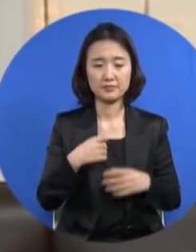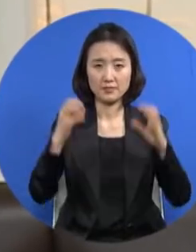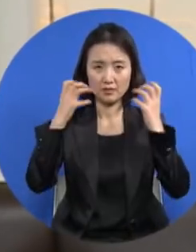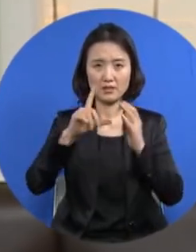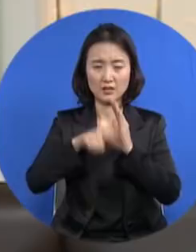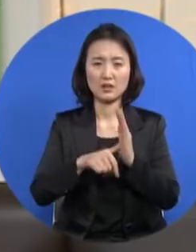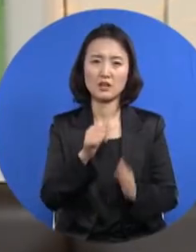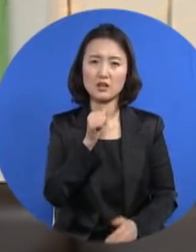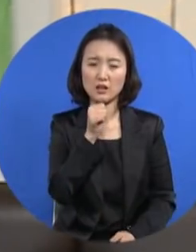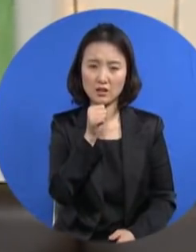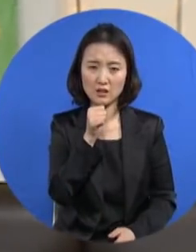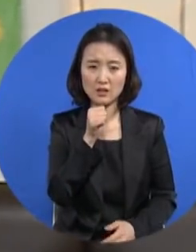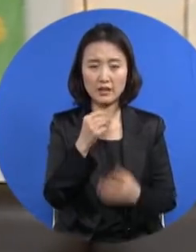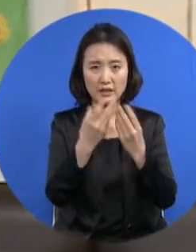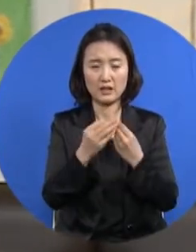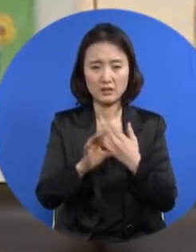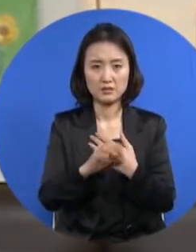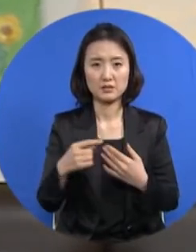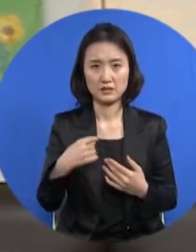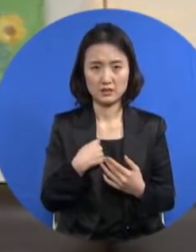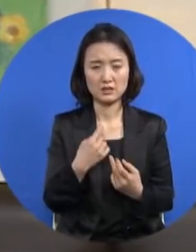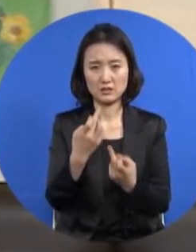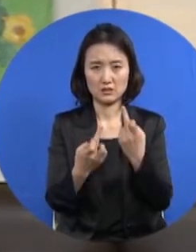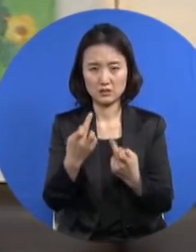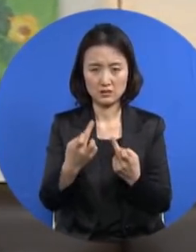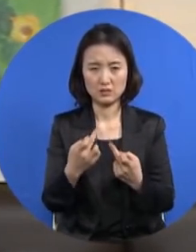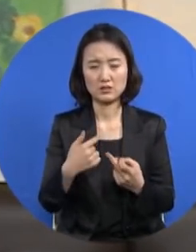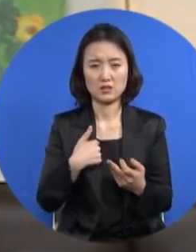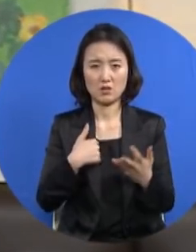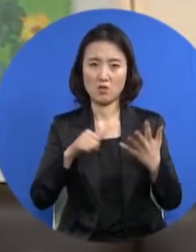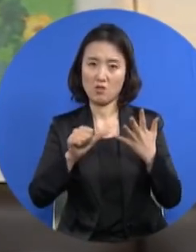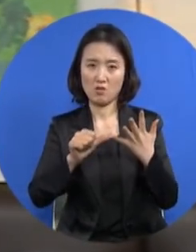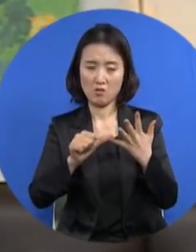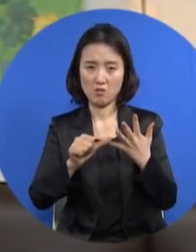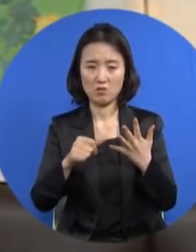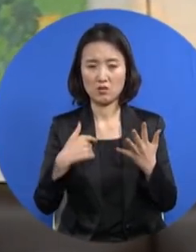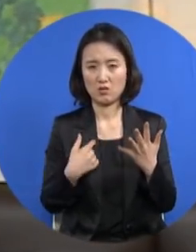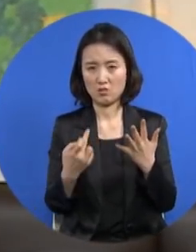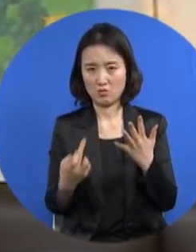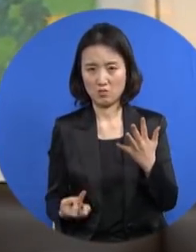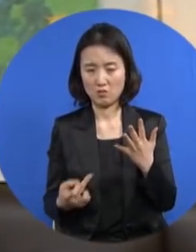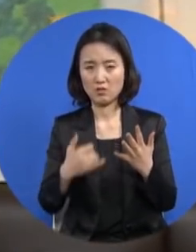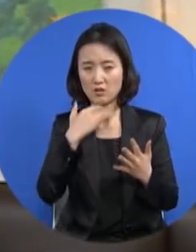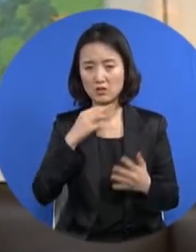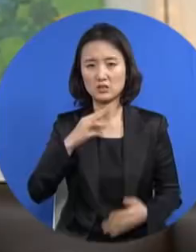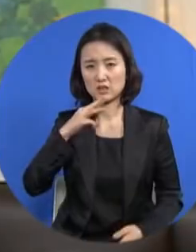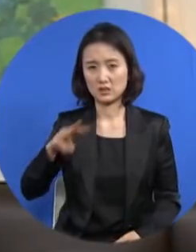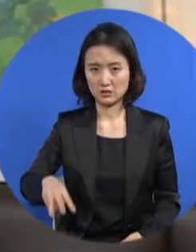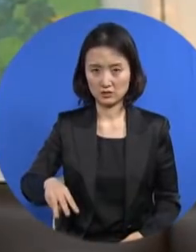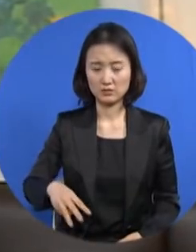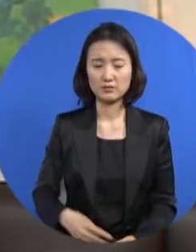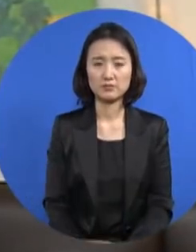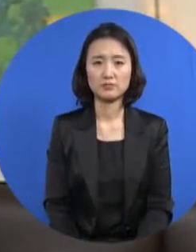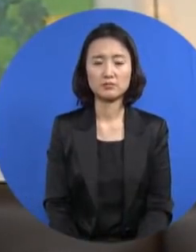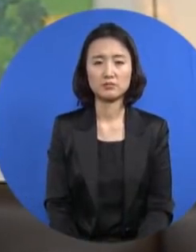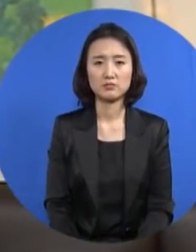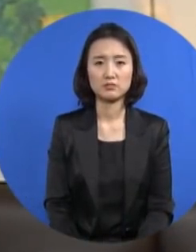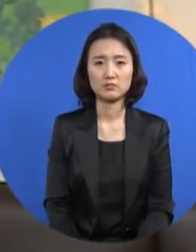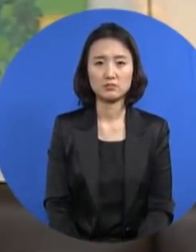가난했는데 6남매 중 막내, 다섯 번째고 제 동생이 하나 있었어요. 3살 차이 터울이 나는 동생이